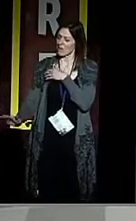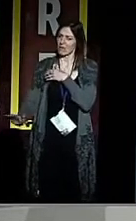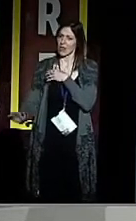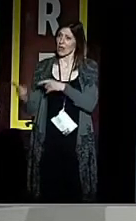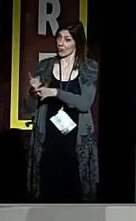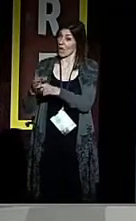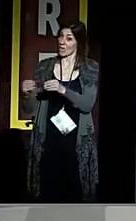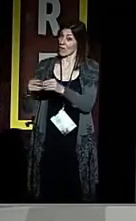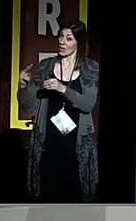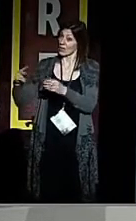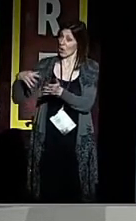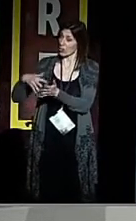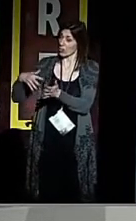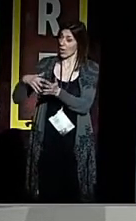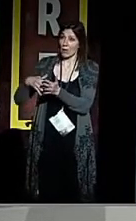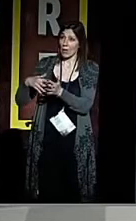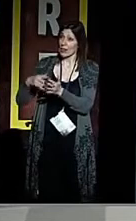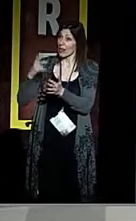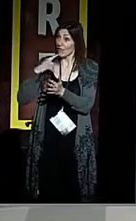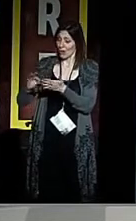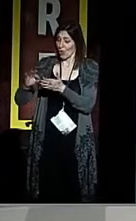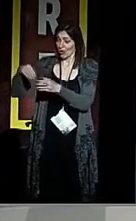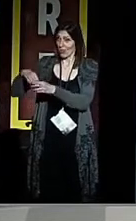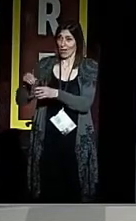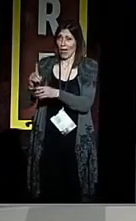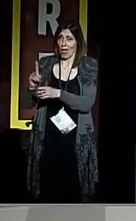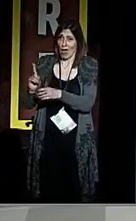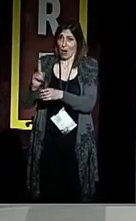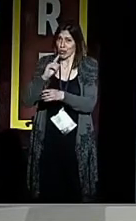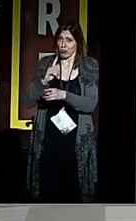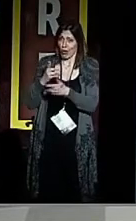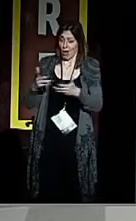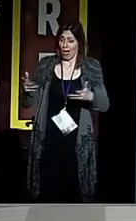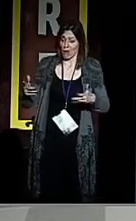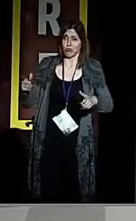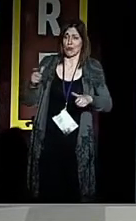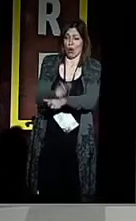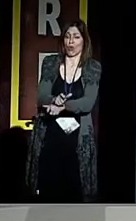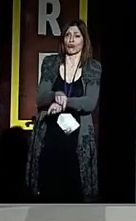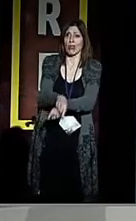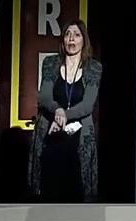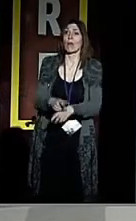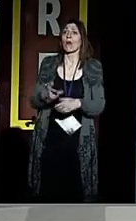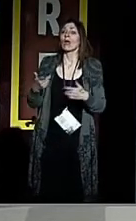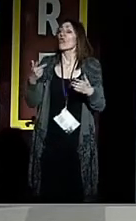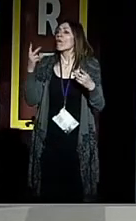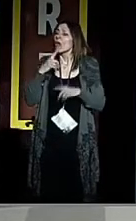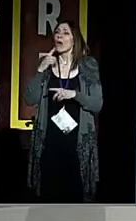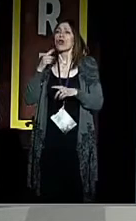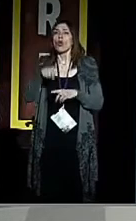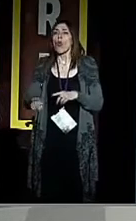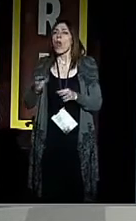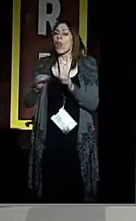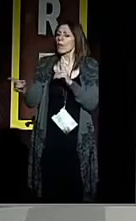dovuto fare la seconda media, che non era a scuola, era in un campo di concentramento, e in quel momento sentiva solo